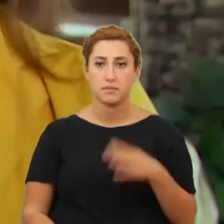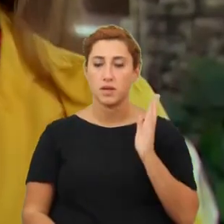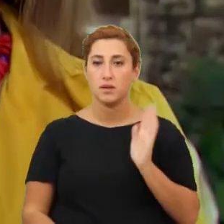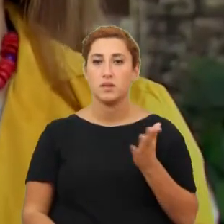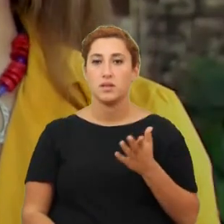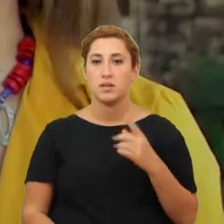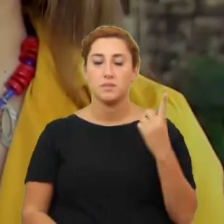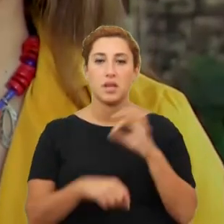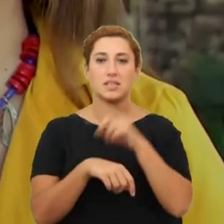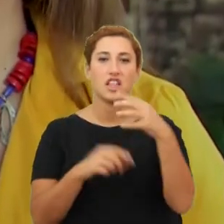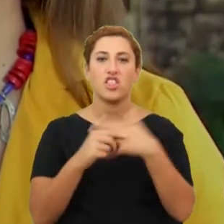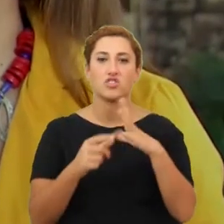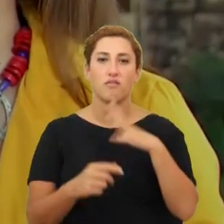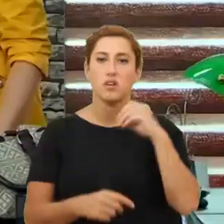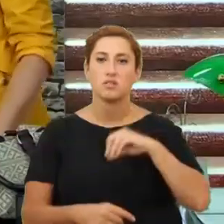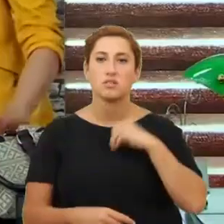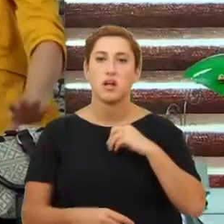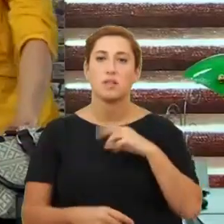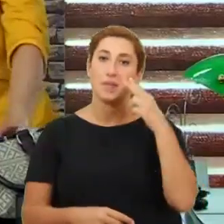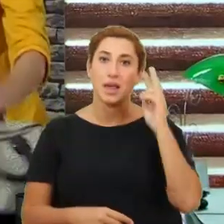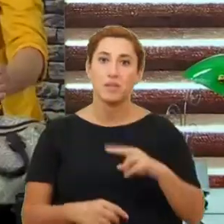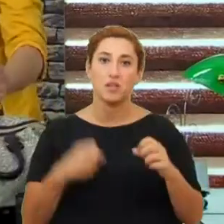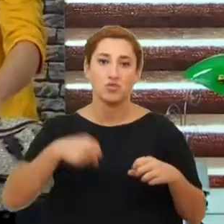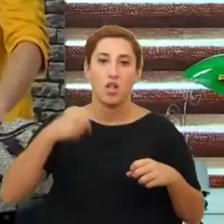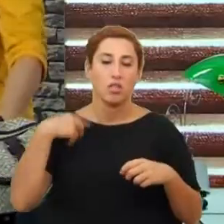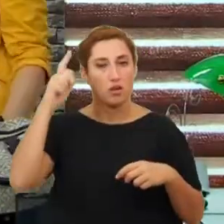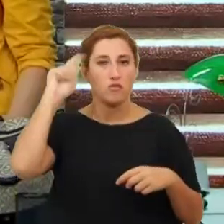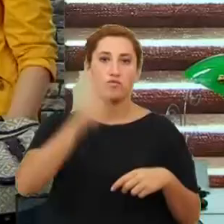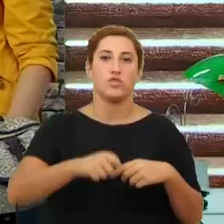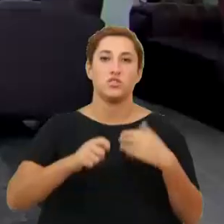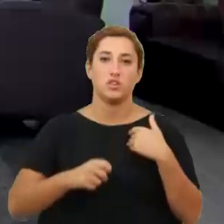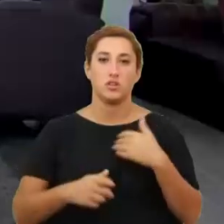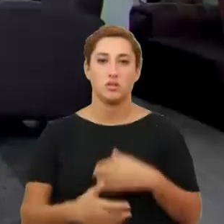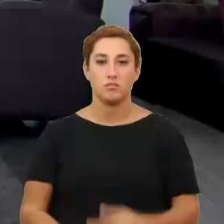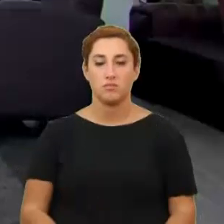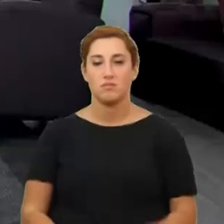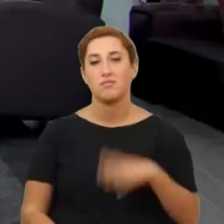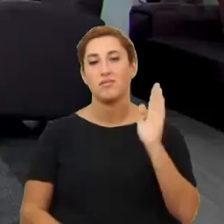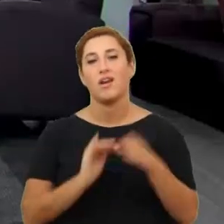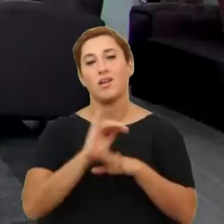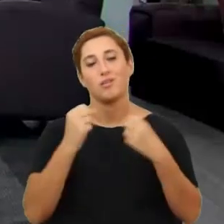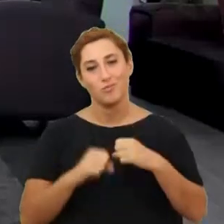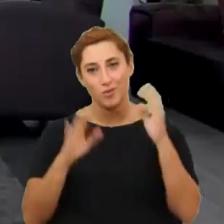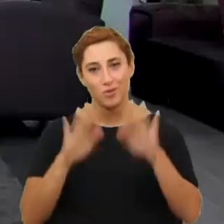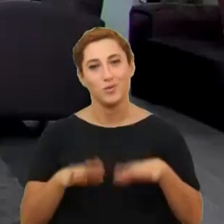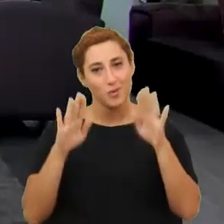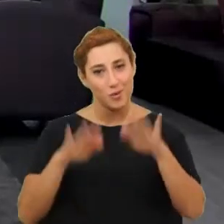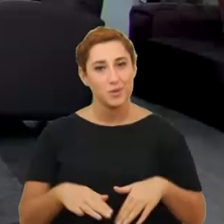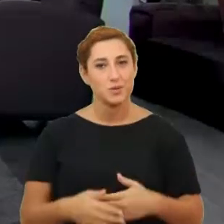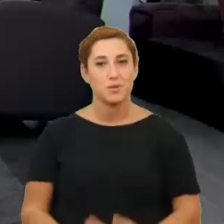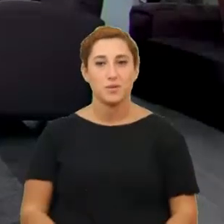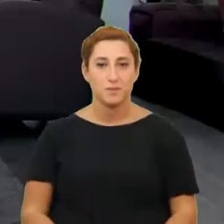Hay Allah. Bir an senin nişanın var sandım. Yemin ederim çantaya kafanı yemek üzereydin. Olur mu hayatım? Otur şöyle. Otur